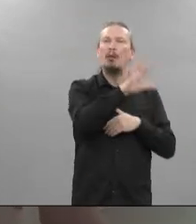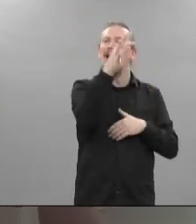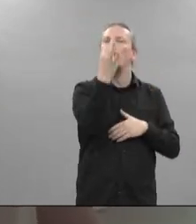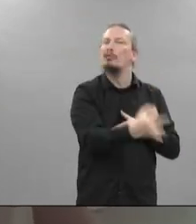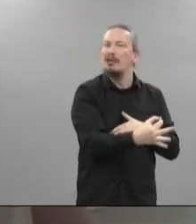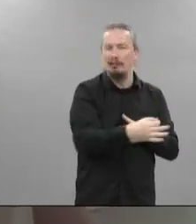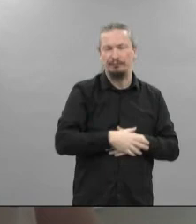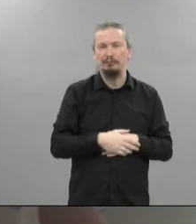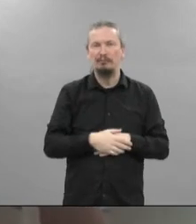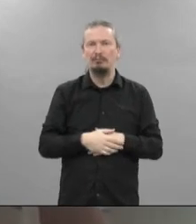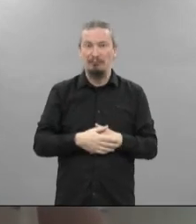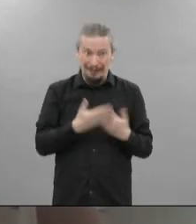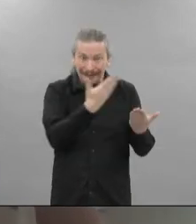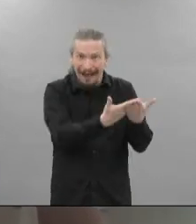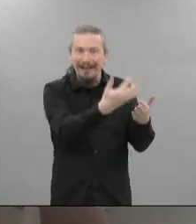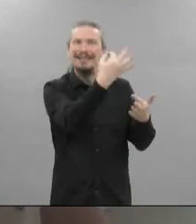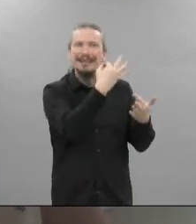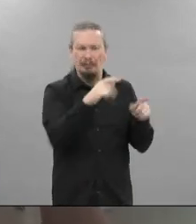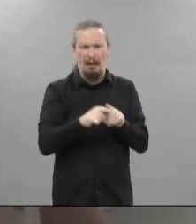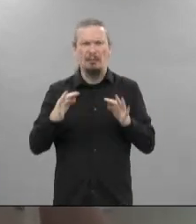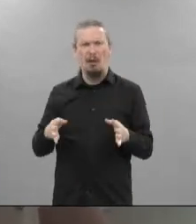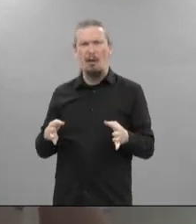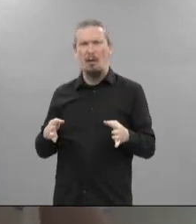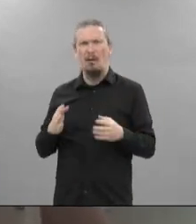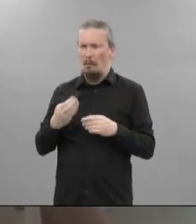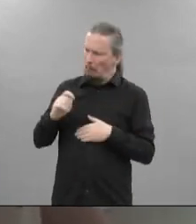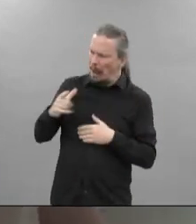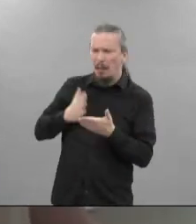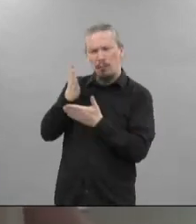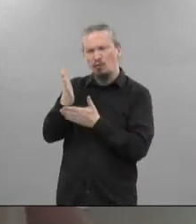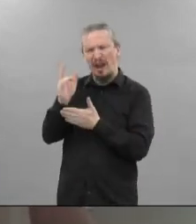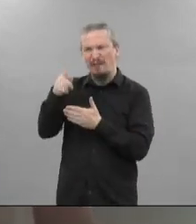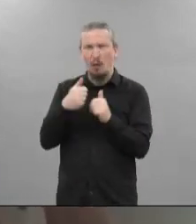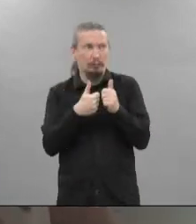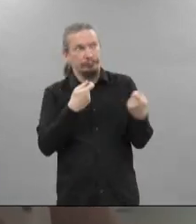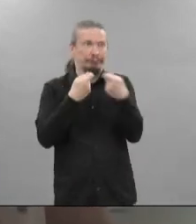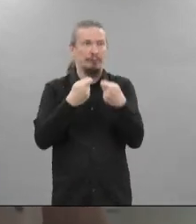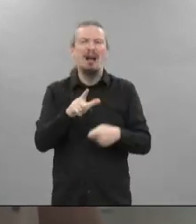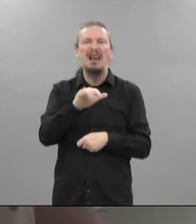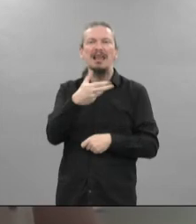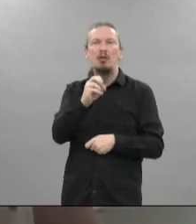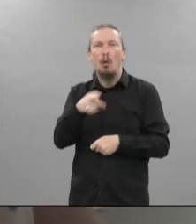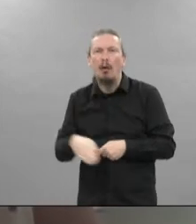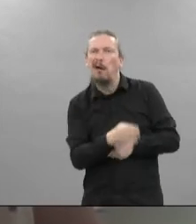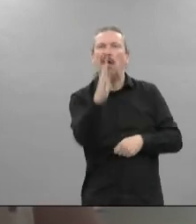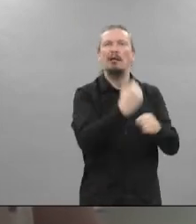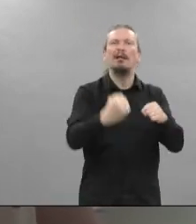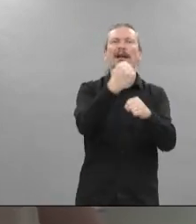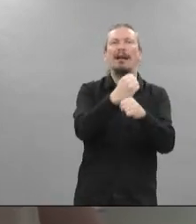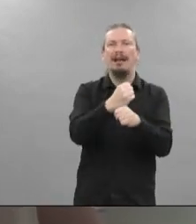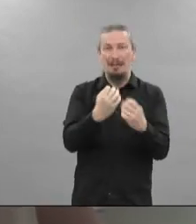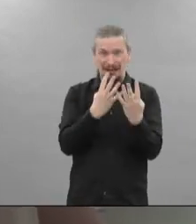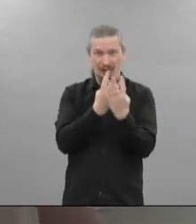1990, nous avons le devoir de revoir les projets portés par notre métropole. La création de la Lino, cette nouvelle voirie traversant des champs